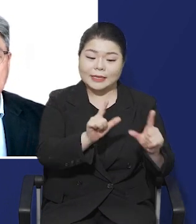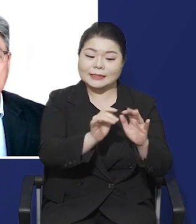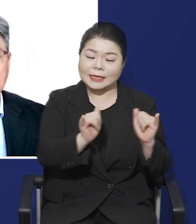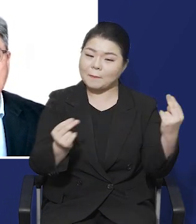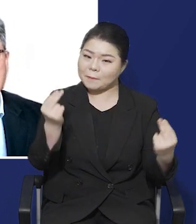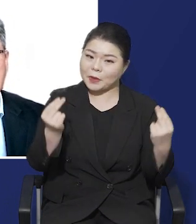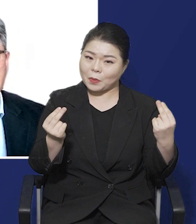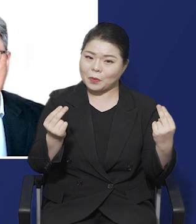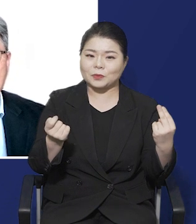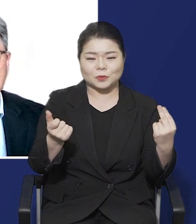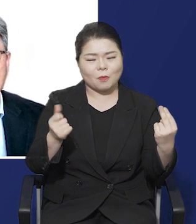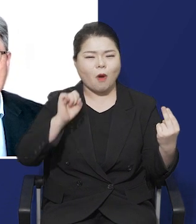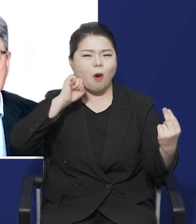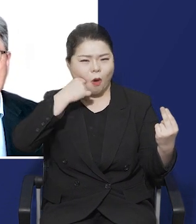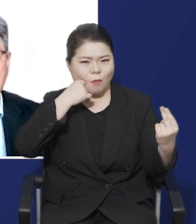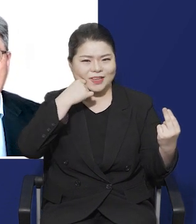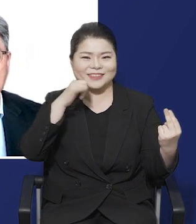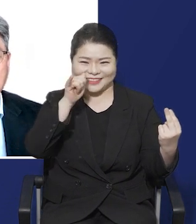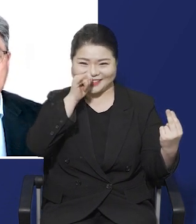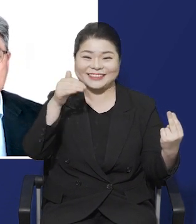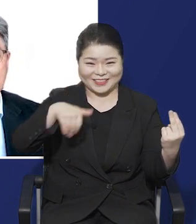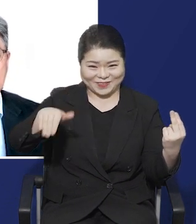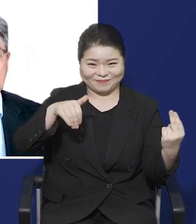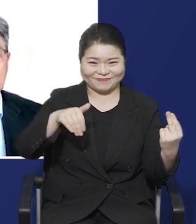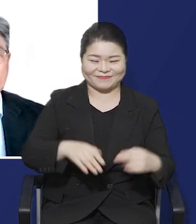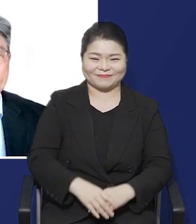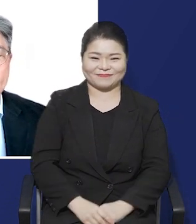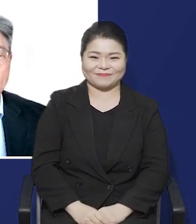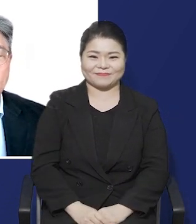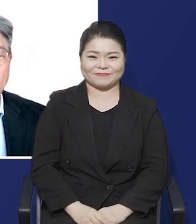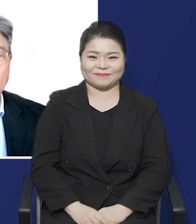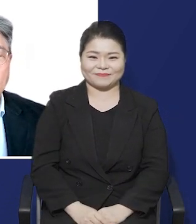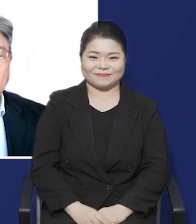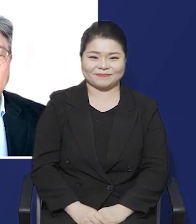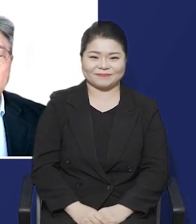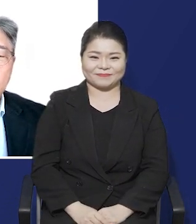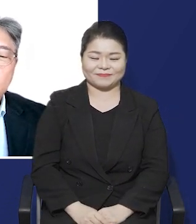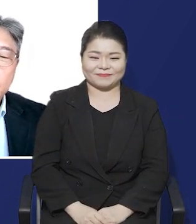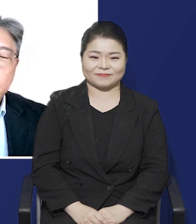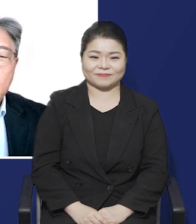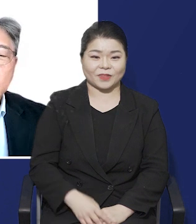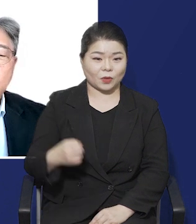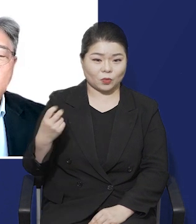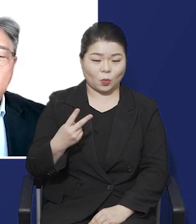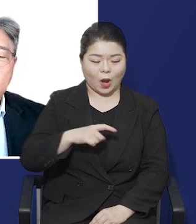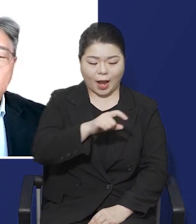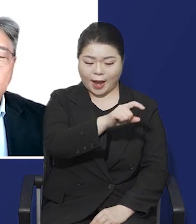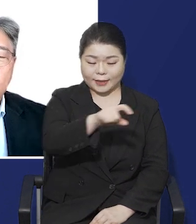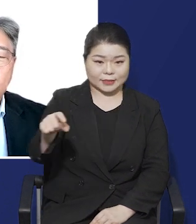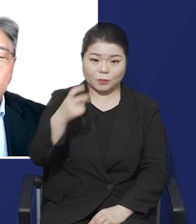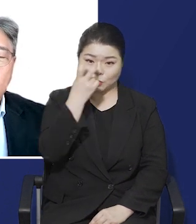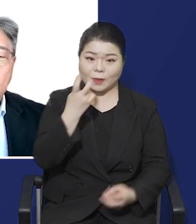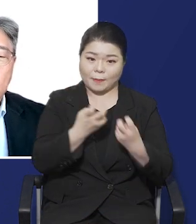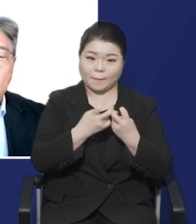현지인보다는 다소 어려움이 있는 방법이라고 볼 수 있겠습니다. 또 다른 방법으로는 간접조사